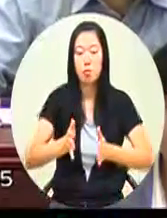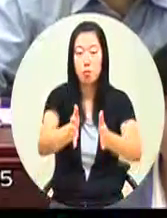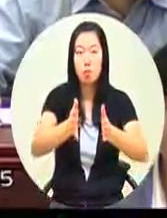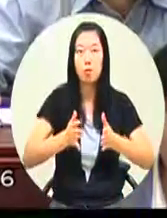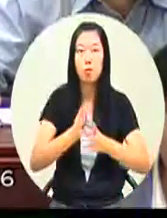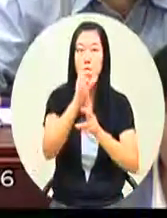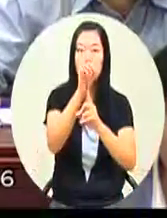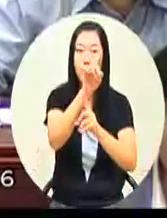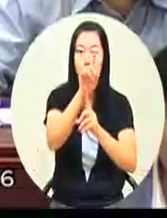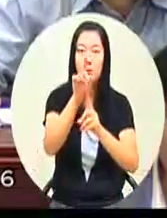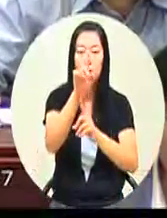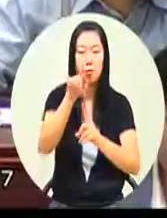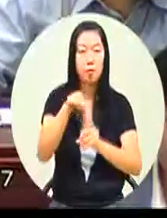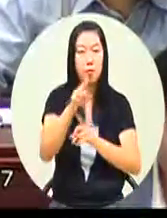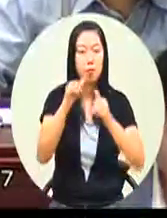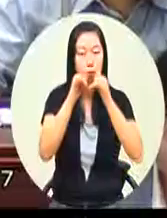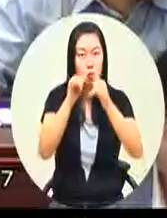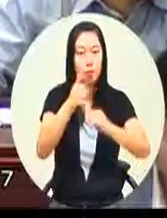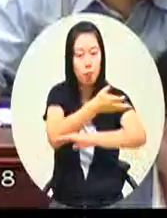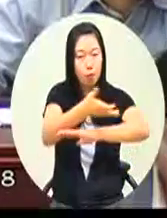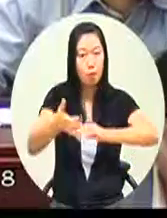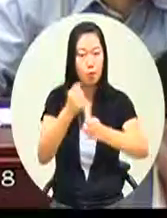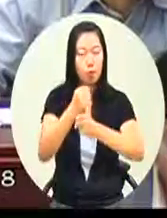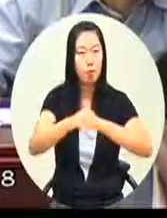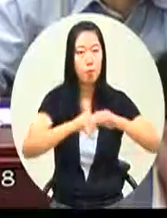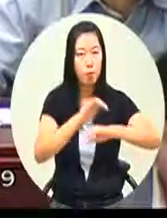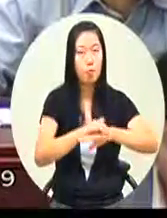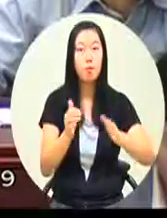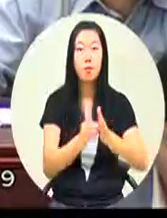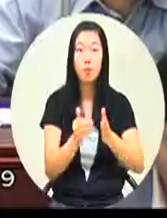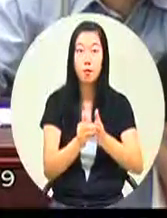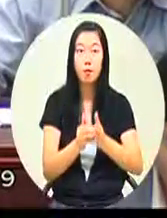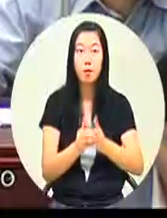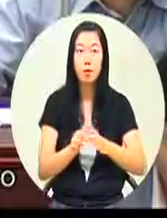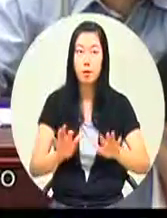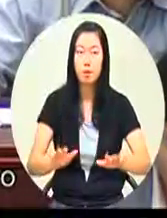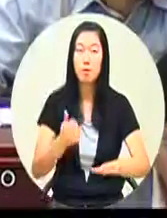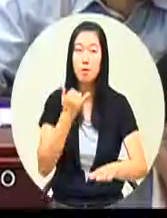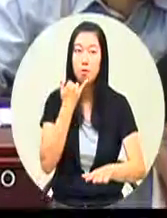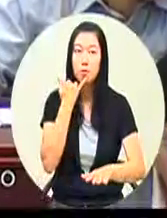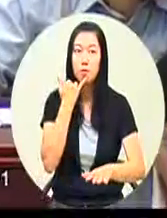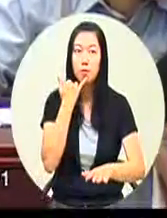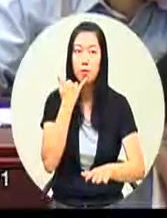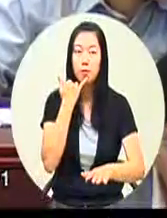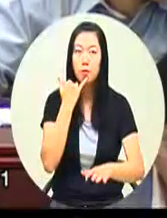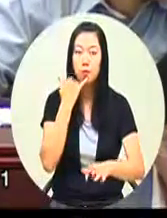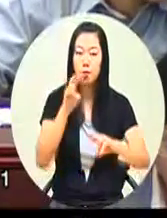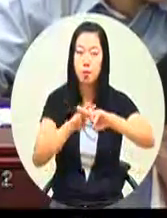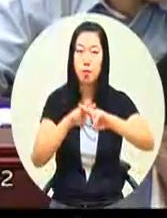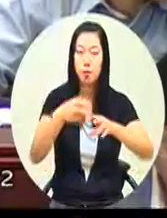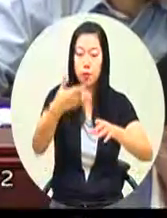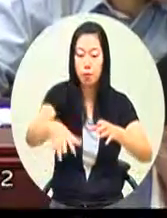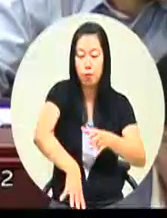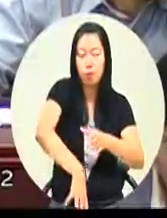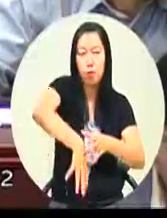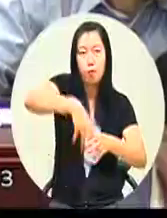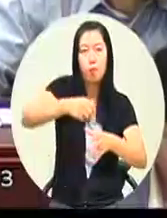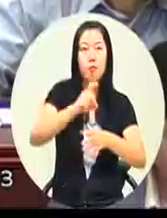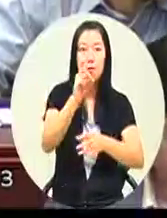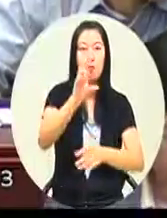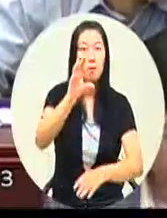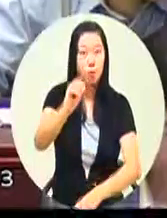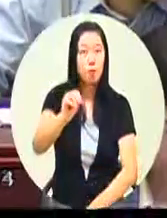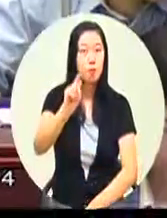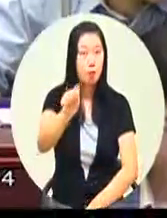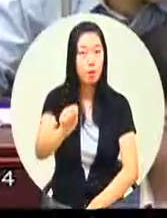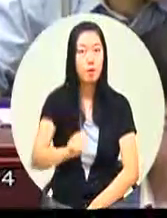子寮的一个浮流水，那这个已经完工了。那目前呢，大概可以取到10万吨的一个水那目前也在运作，这